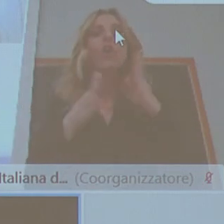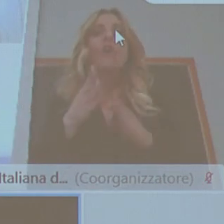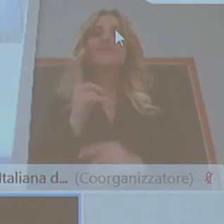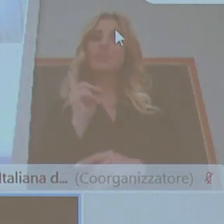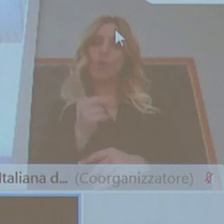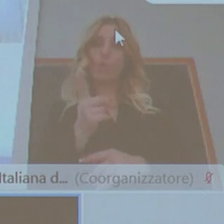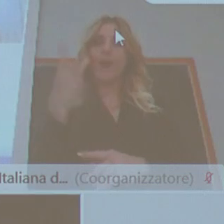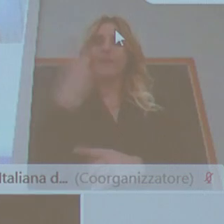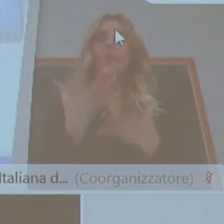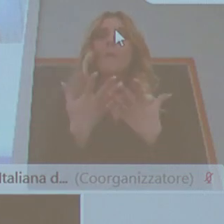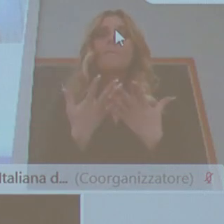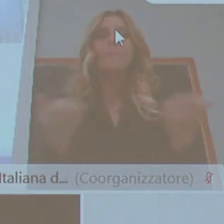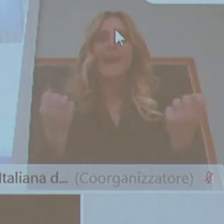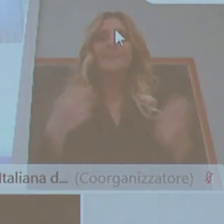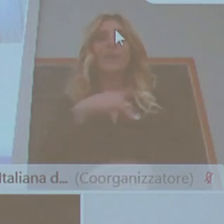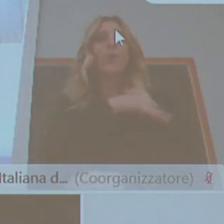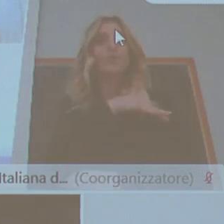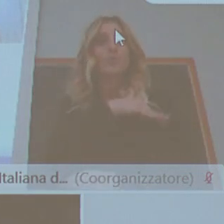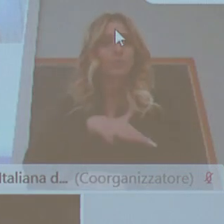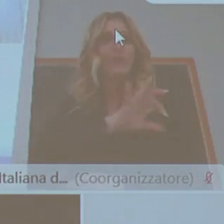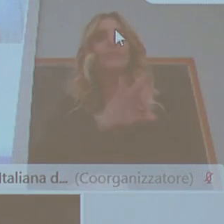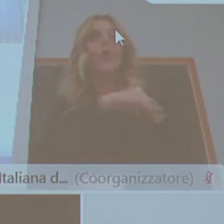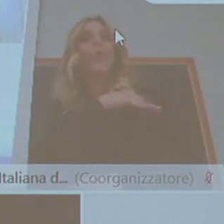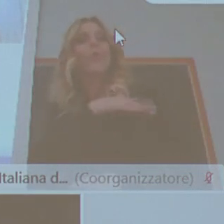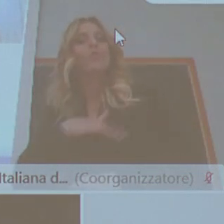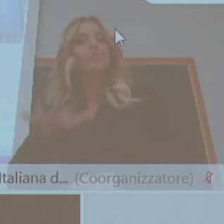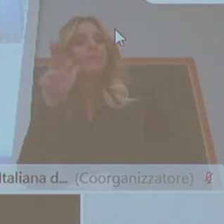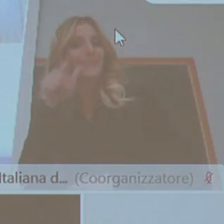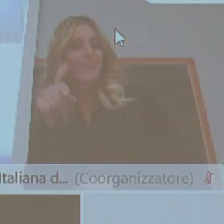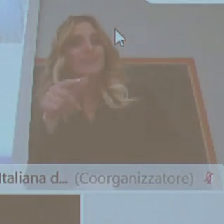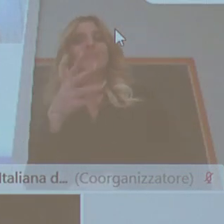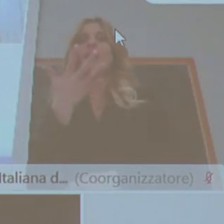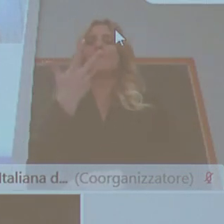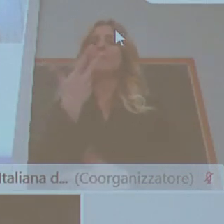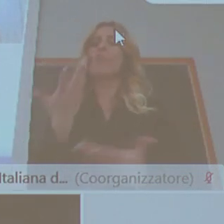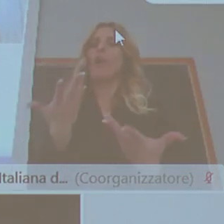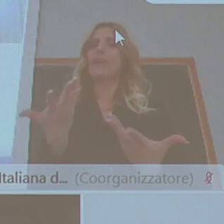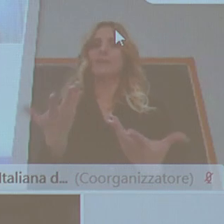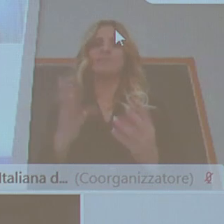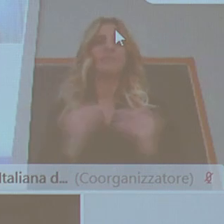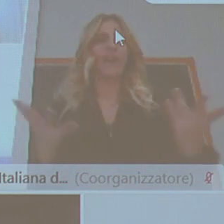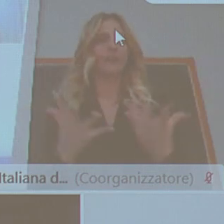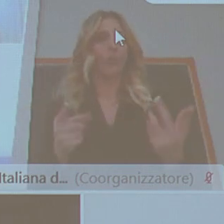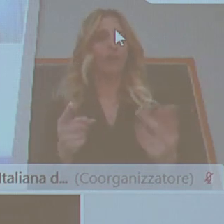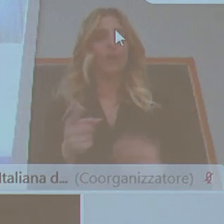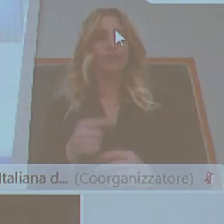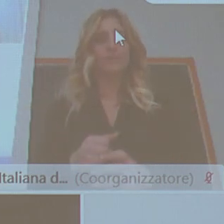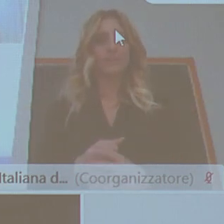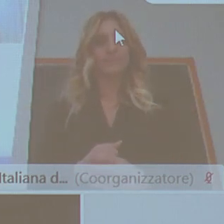pratica a uno studente o a una studentessa che volesse darsi una regolata. Ecco, prego professoressa.